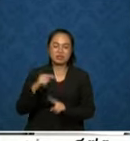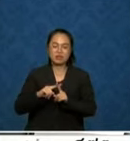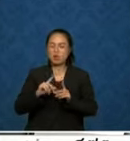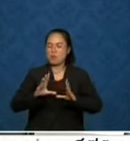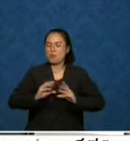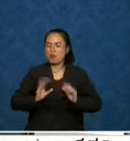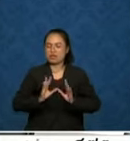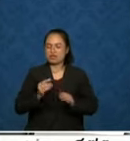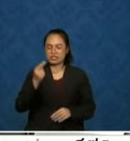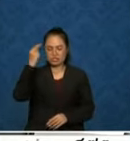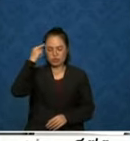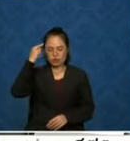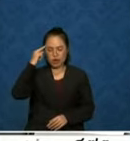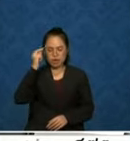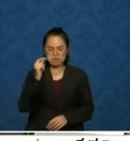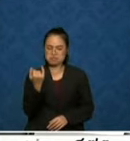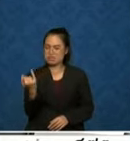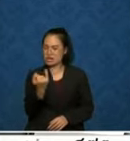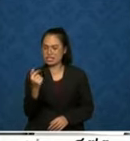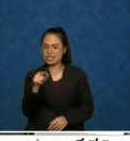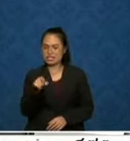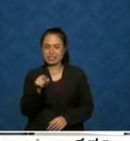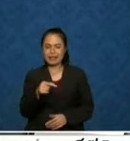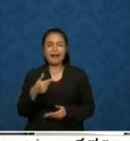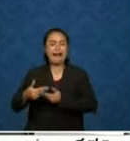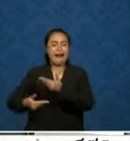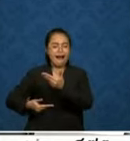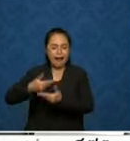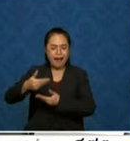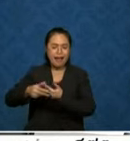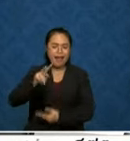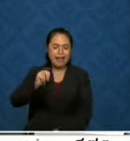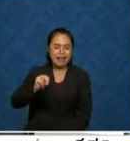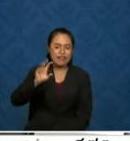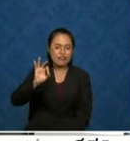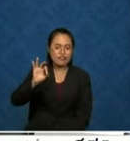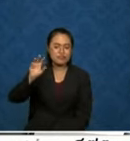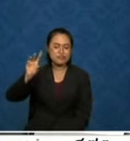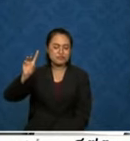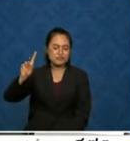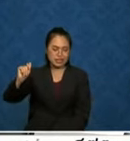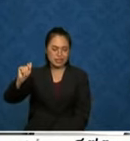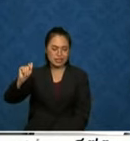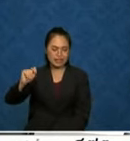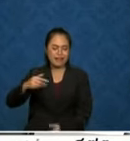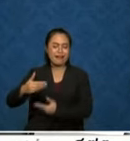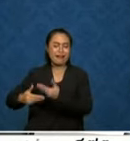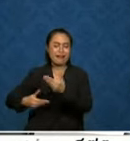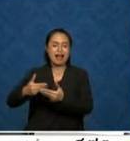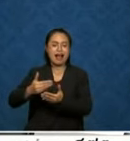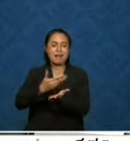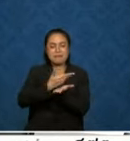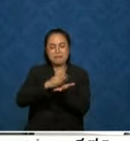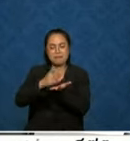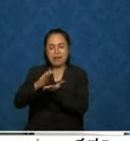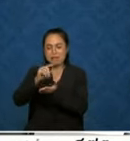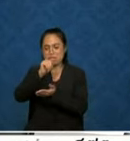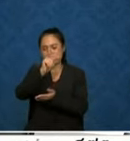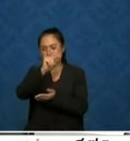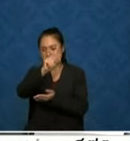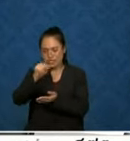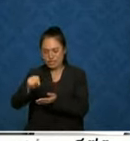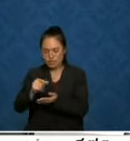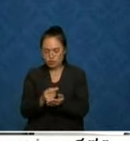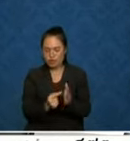เป็นสิ่งที่ไม่เหมาะสมในการที่มีการขาย NFT ต่อกันโดยการที่ให้แบ่งสัดส่วนเปอร์เซ็นต์จากนาย